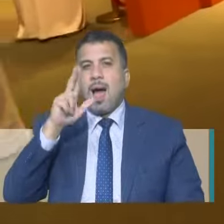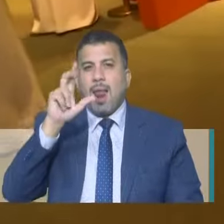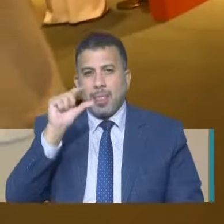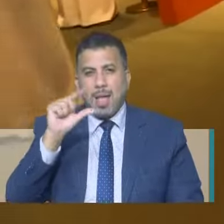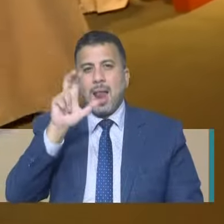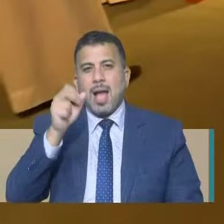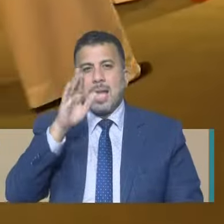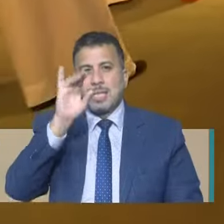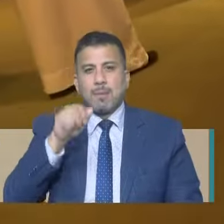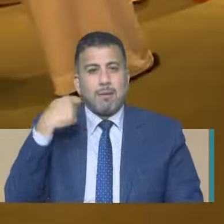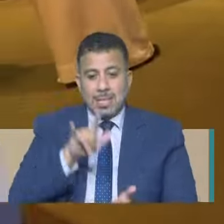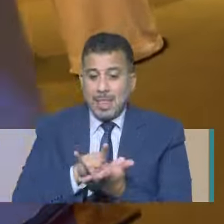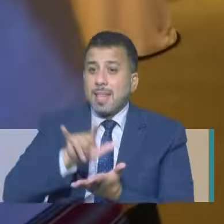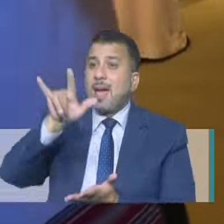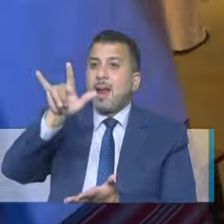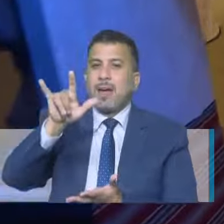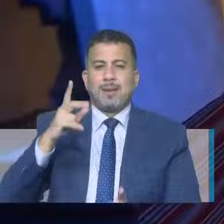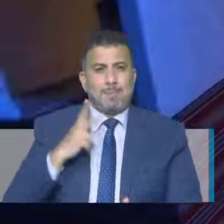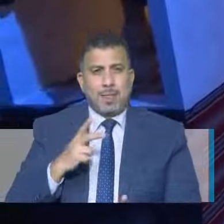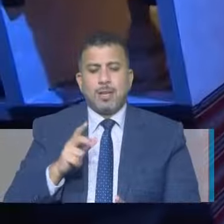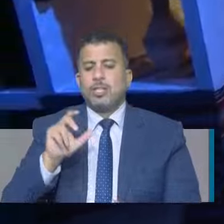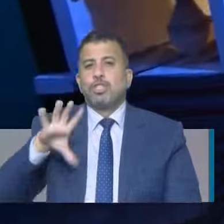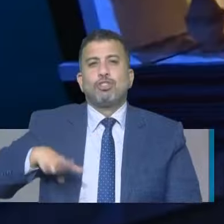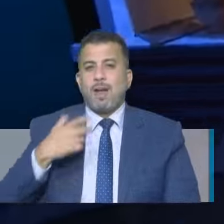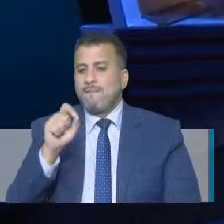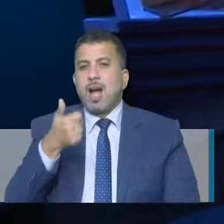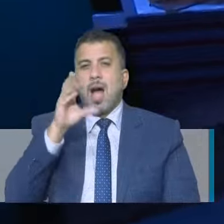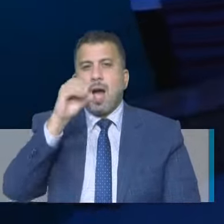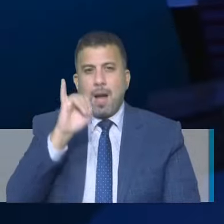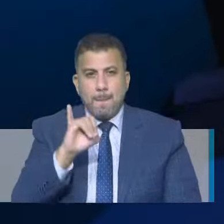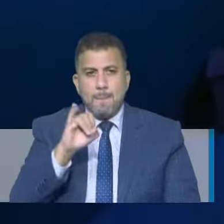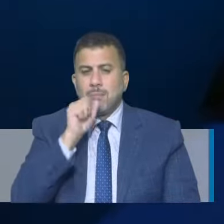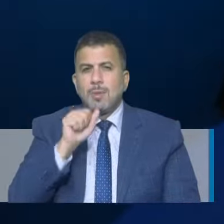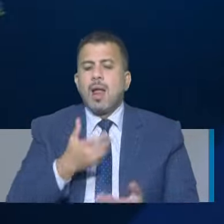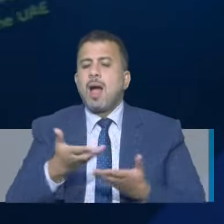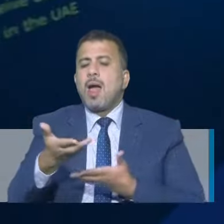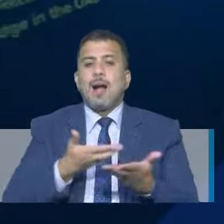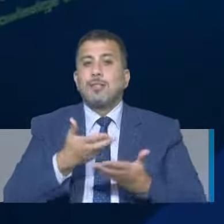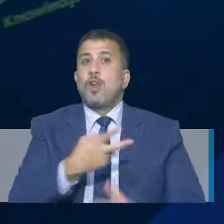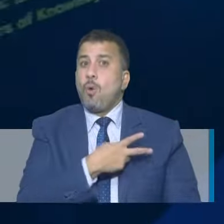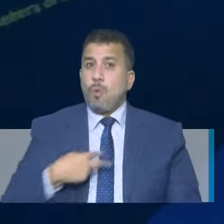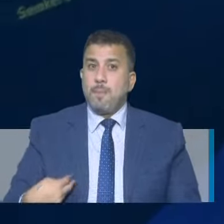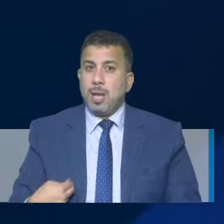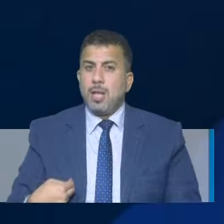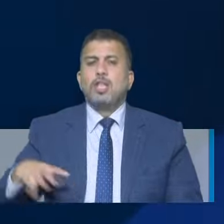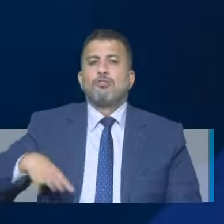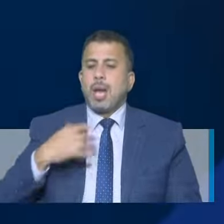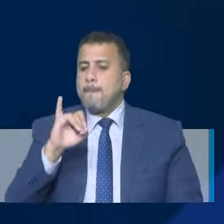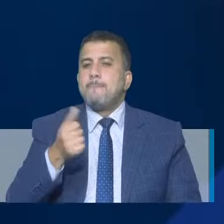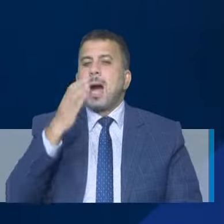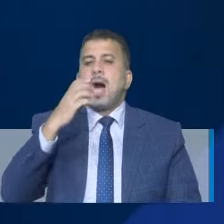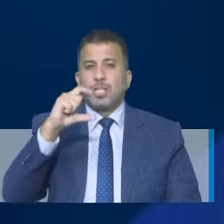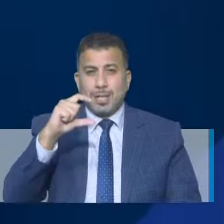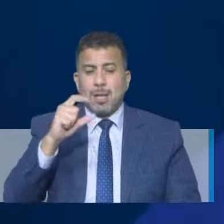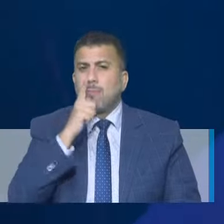القاسمي رئيس دائره الطيران المدني والشيخ فاهم بن سلطان القاسمي رئيس دائره العلاقات الحكوميه والشيخ ماجد بن سلطان